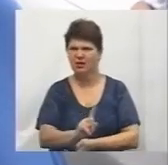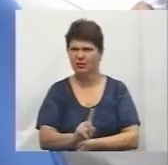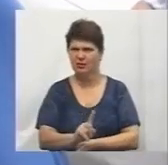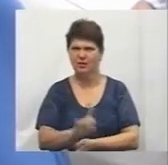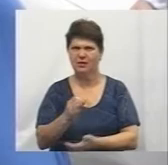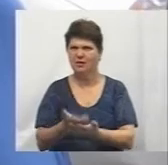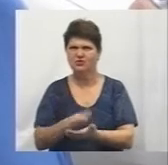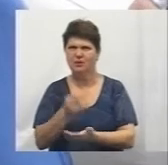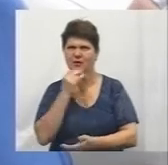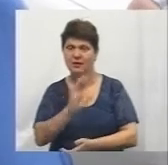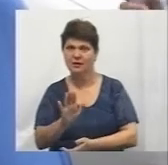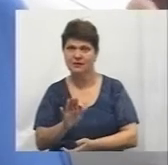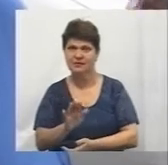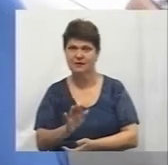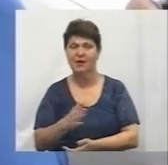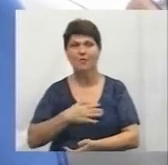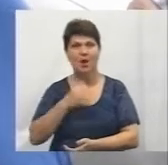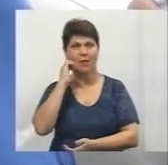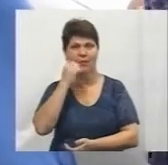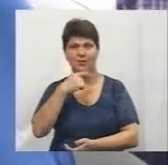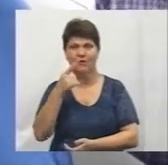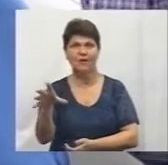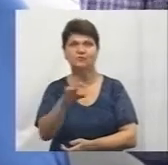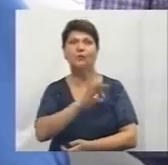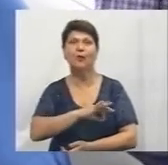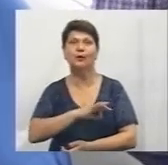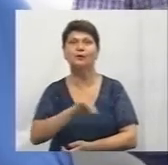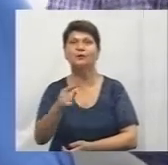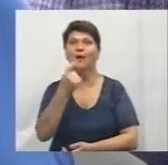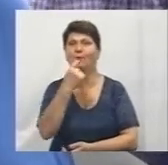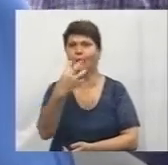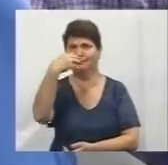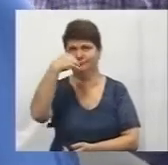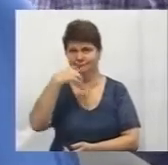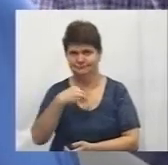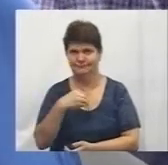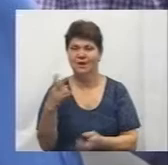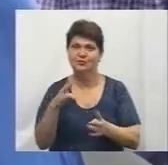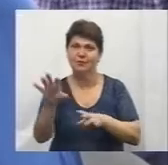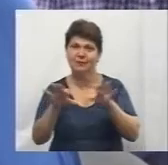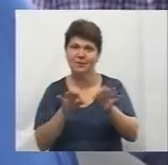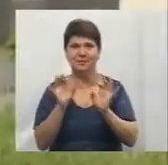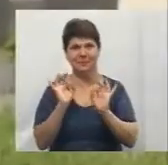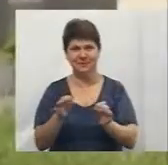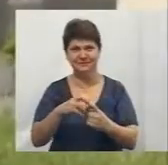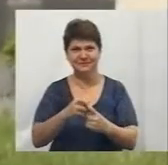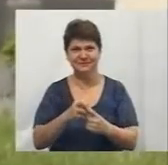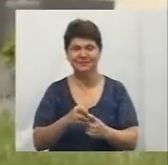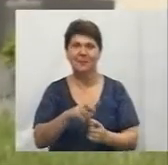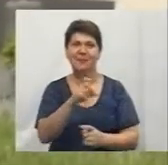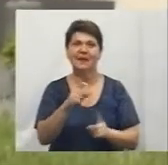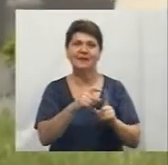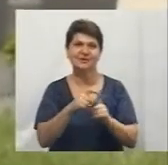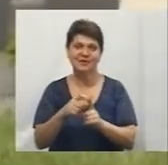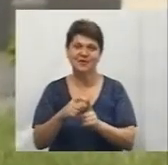не жарити, і не їсти. Я кажу, моя бабушка говорила, все полезно, що в рот полезло. Ну, треба вибирати правильно гриби. За словами